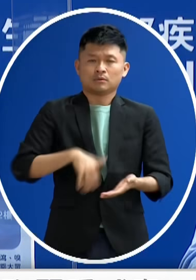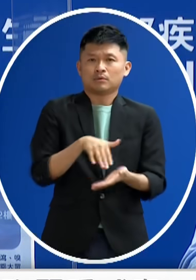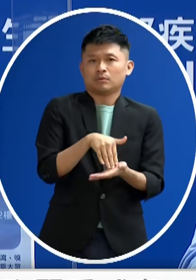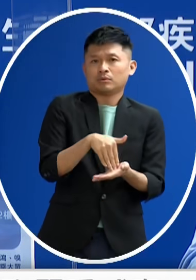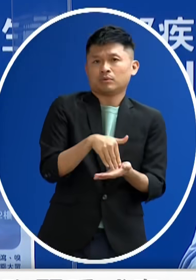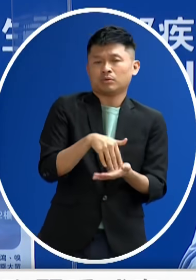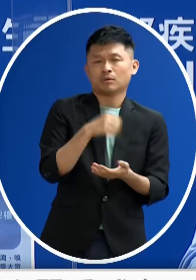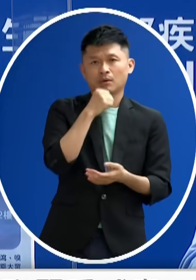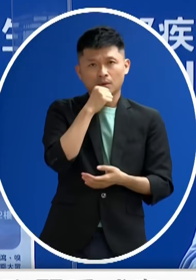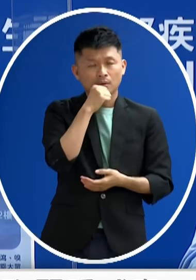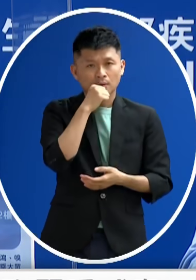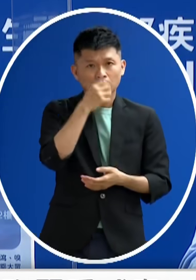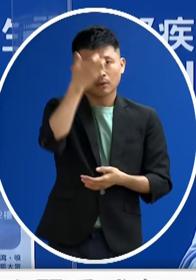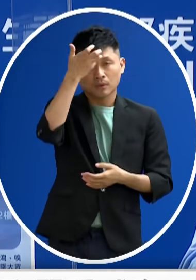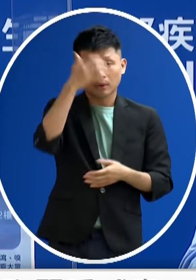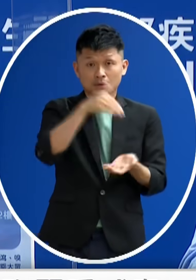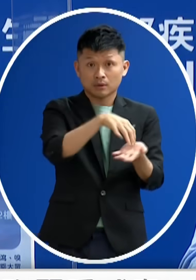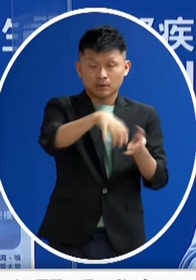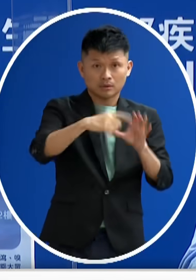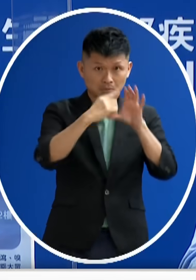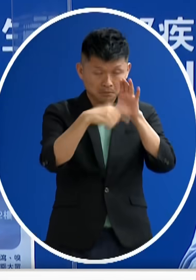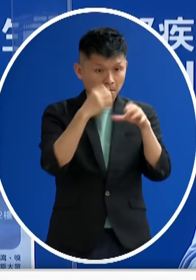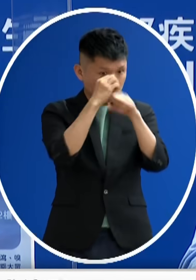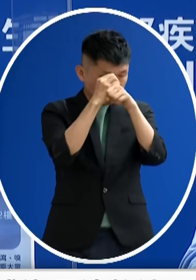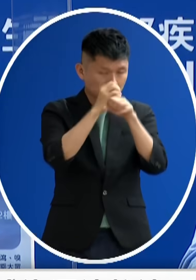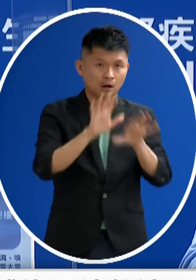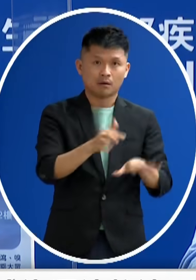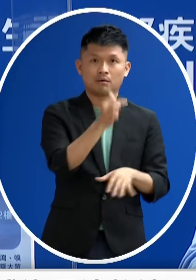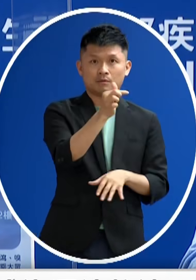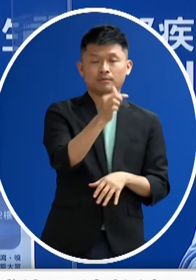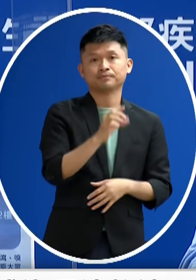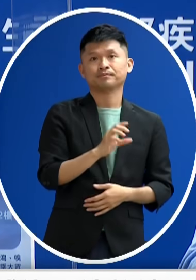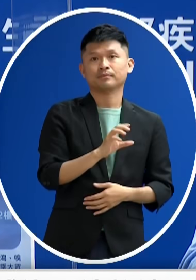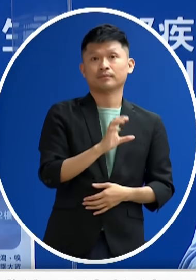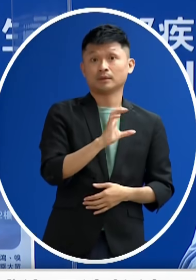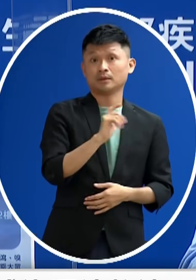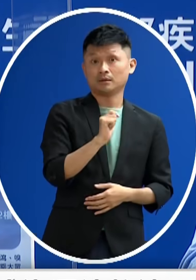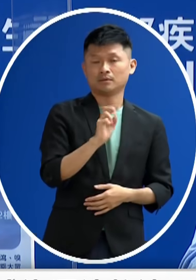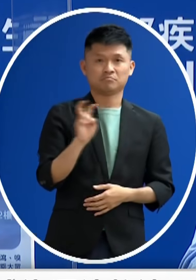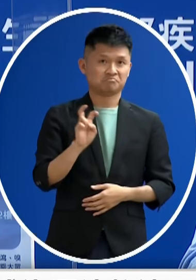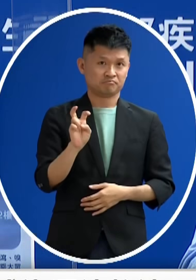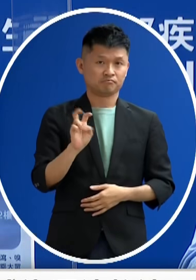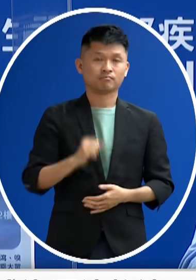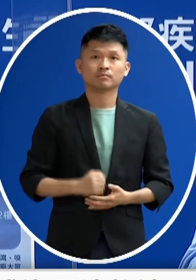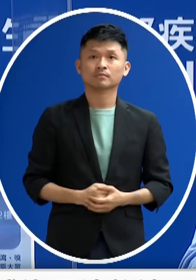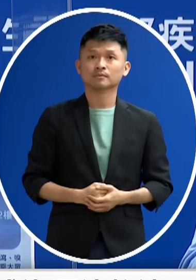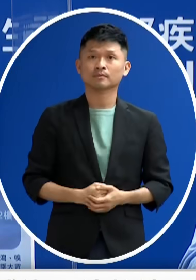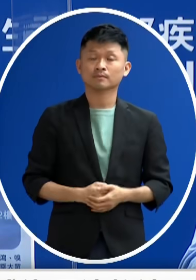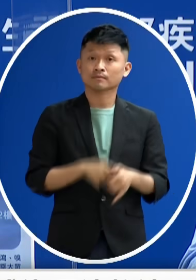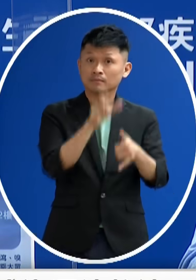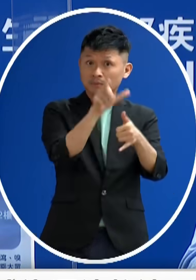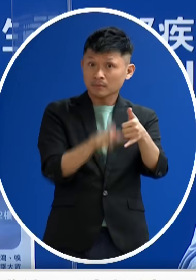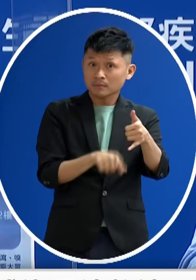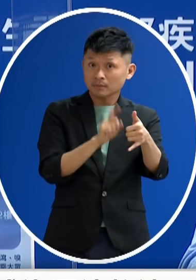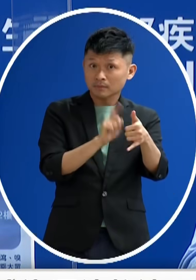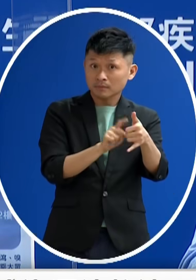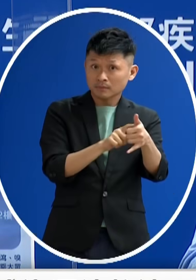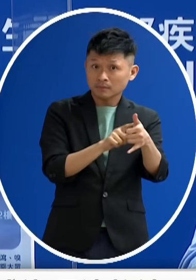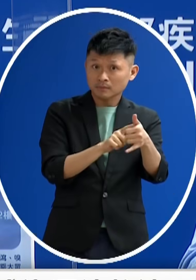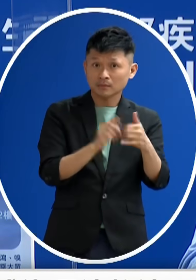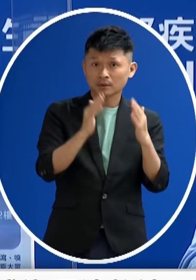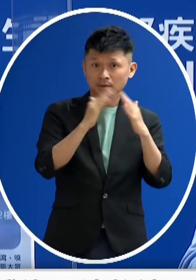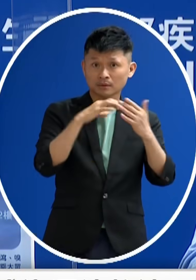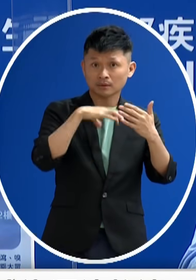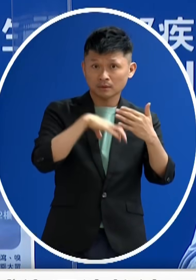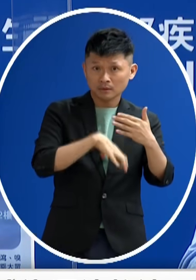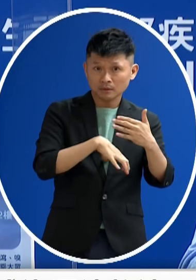症状，在医院就医及采检，那近日确诊 ，CT 值20。那在个案有一个新民航室内